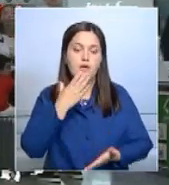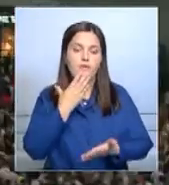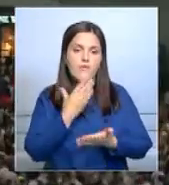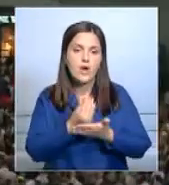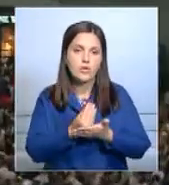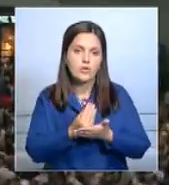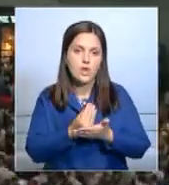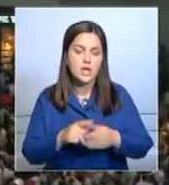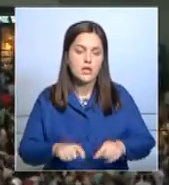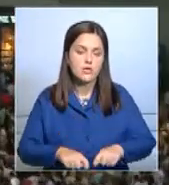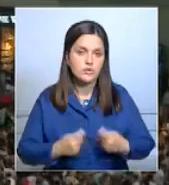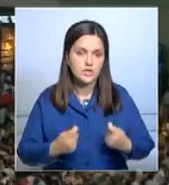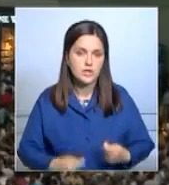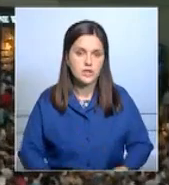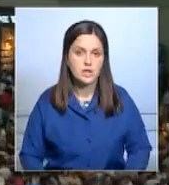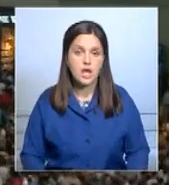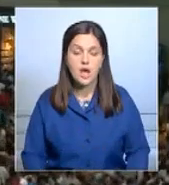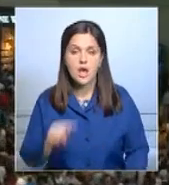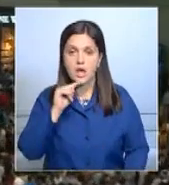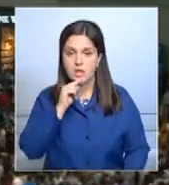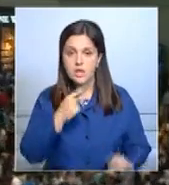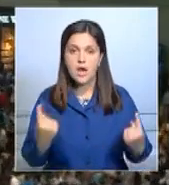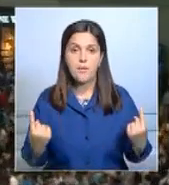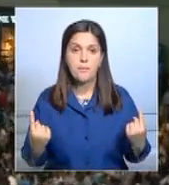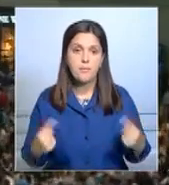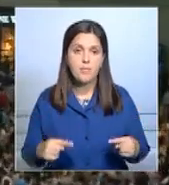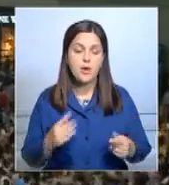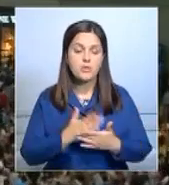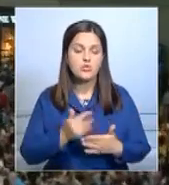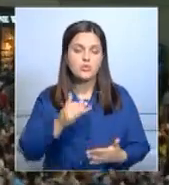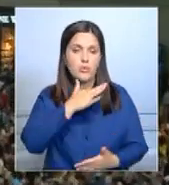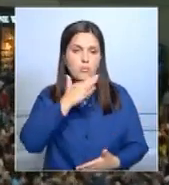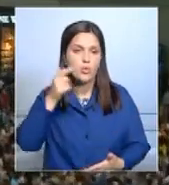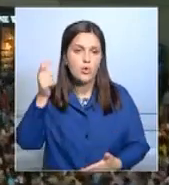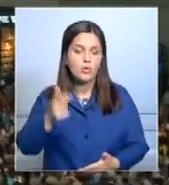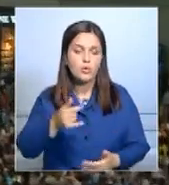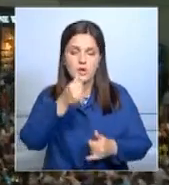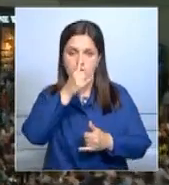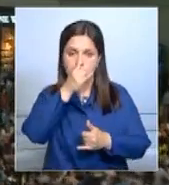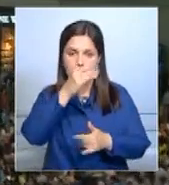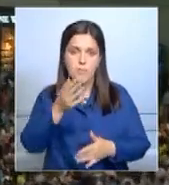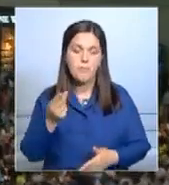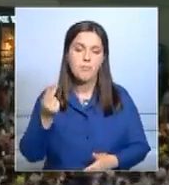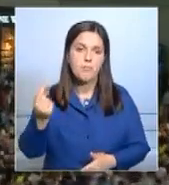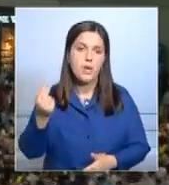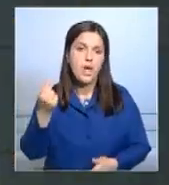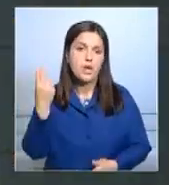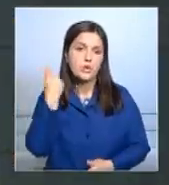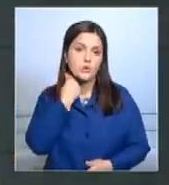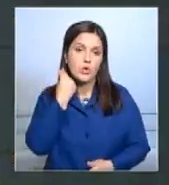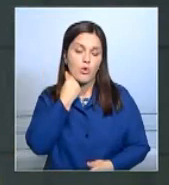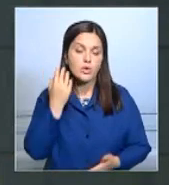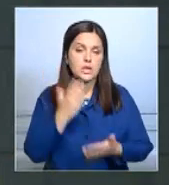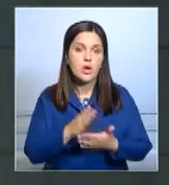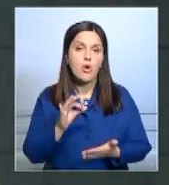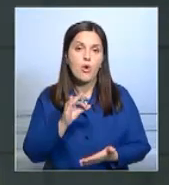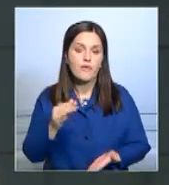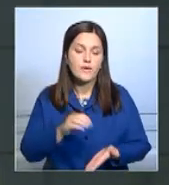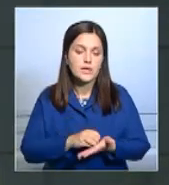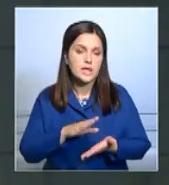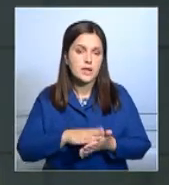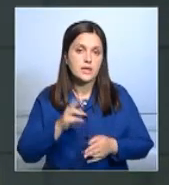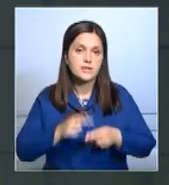нечестность. Экономический спад привел к возникновению изрядного числа частных лиц и компаний, не способных вернуть займы. По официальным данным, в конце